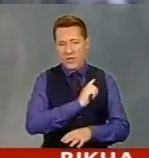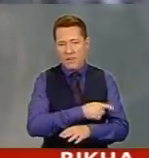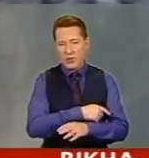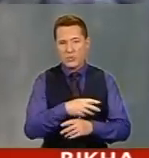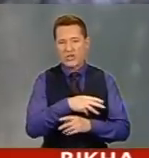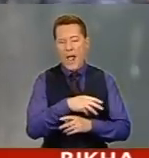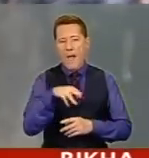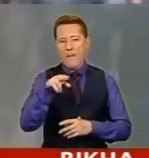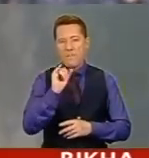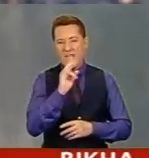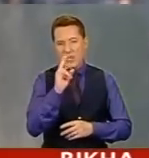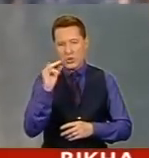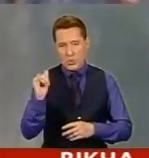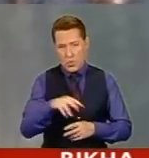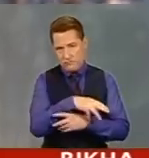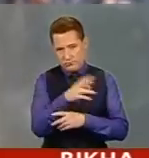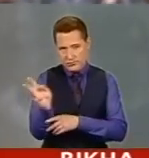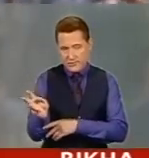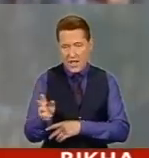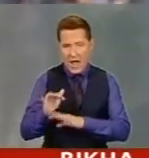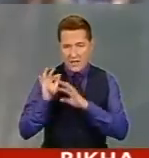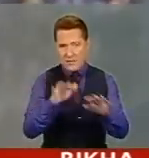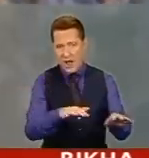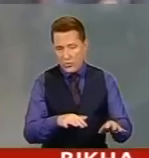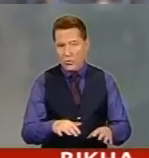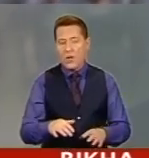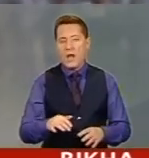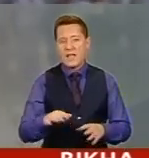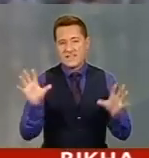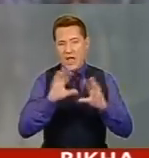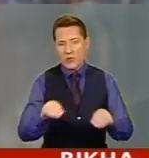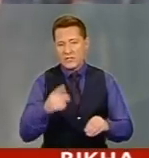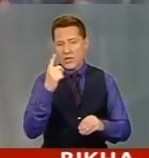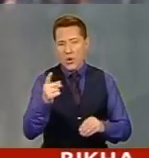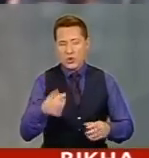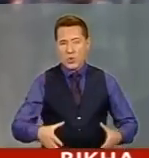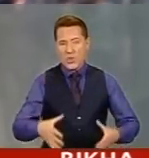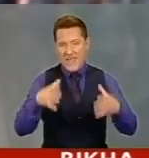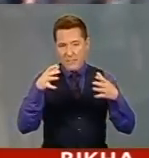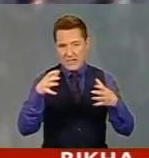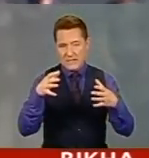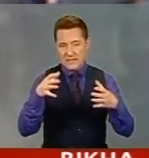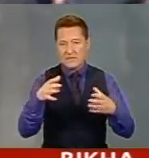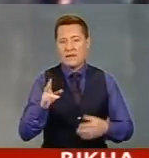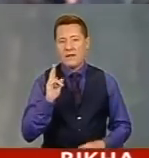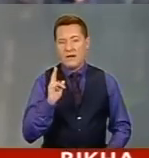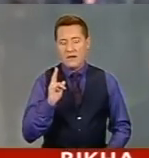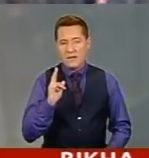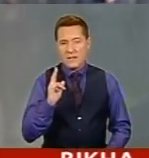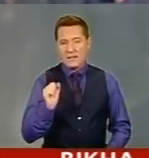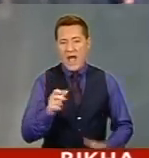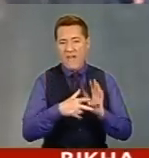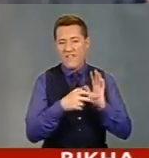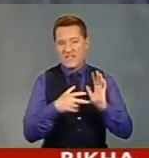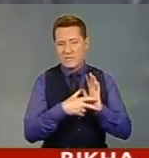атаку, внаслідок якої нам вдалося загасити одну ємність на